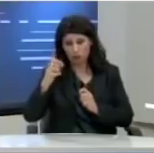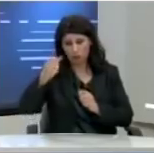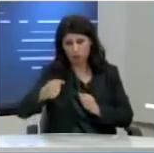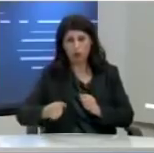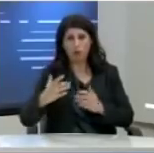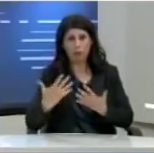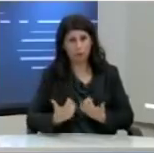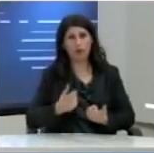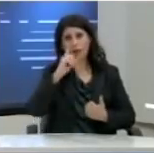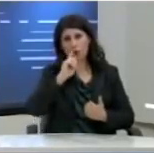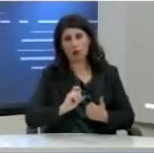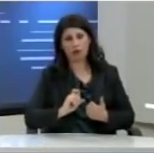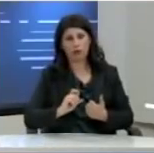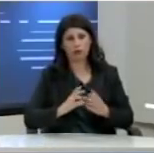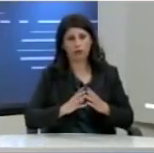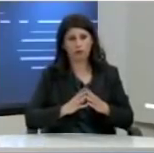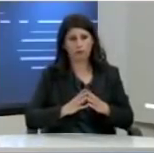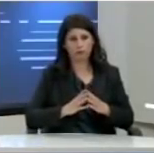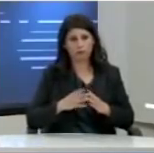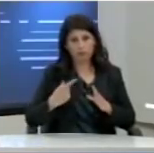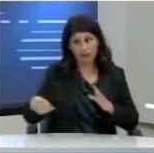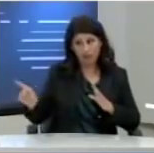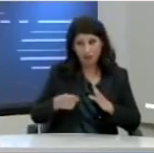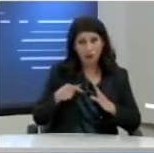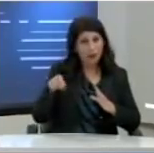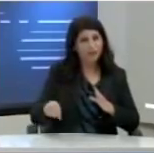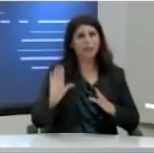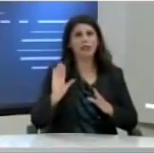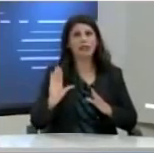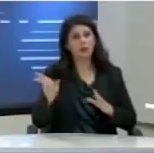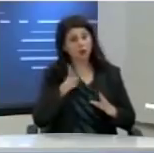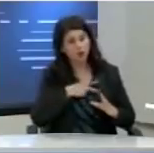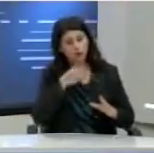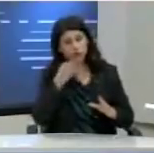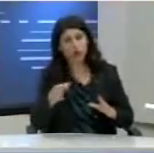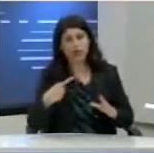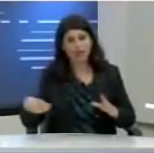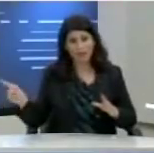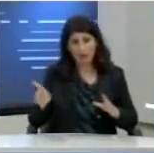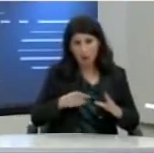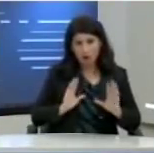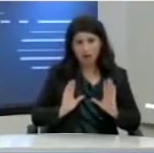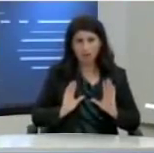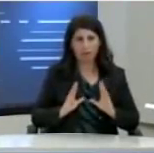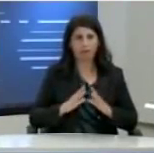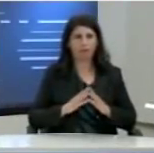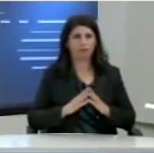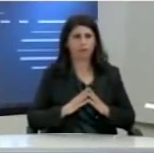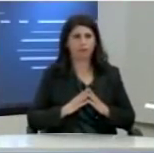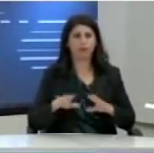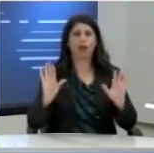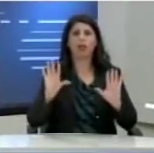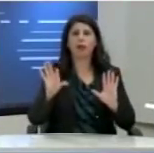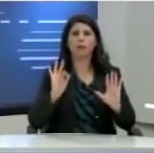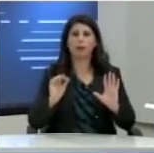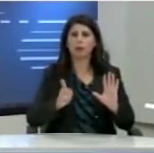είναι υποχρεωτικός, ναι. Η διαφορά μας αυτή είναι, σωστά το λέτε. Η διαφορά μας, δεν επιλέγουν